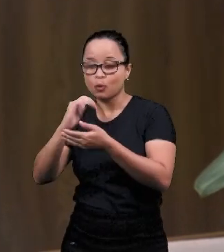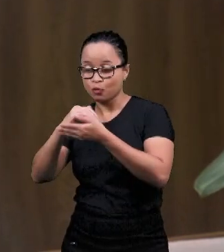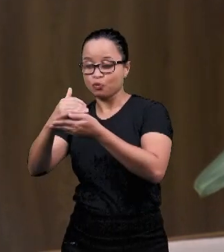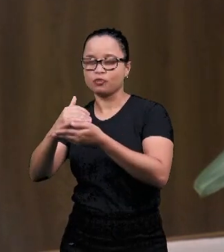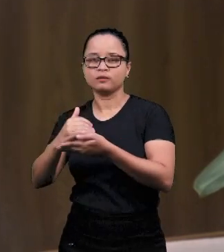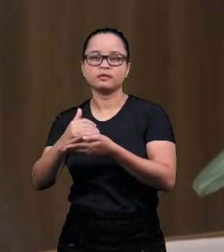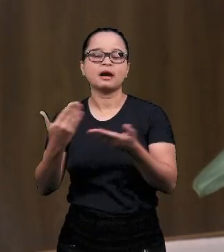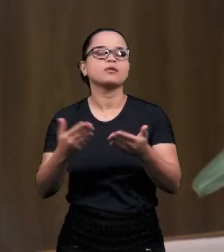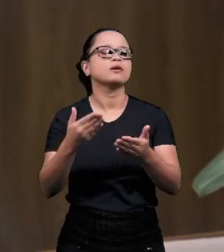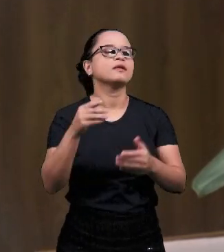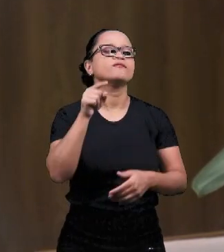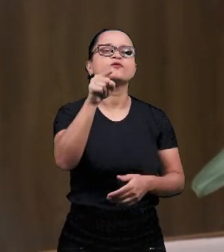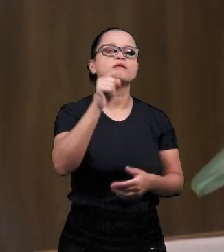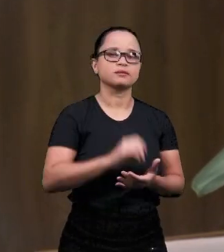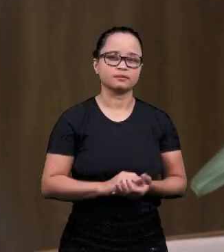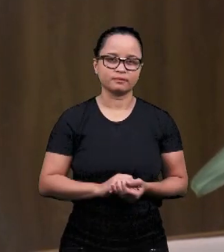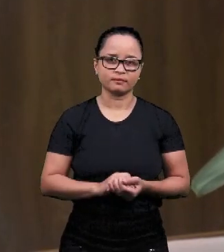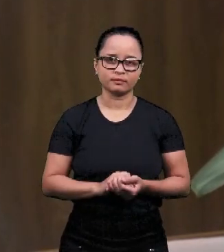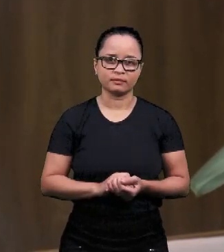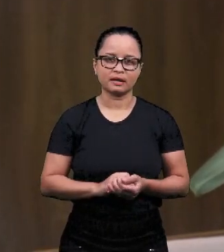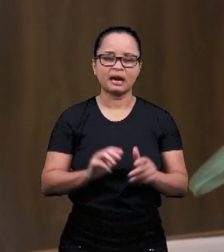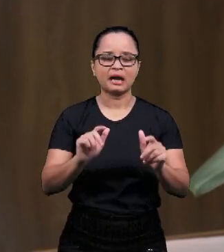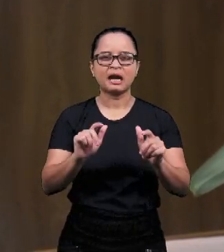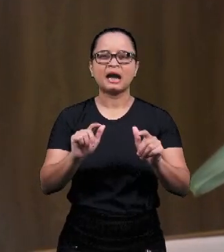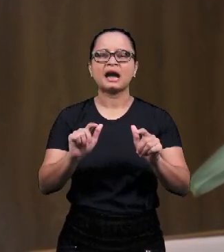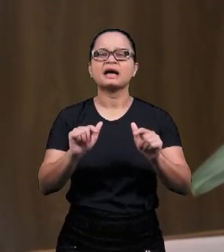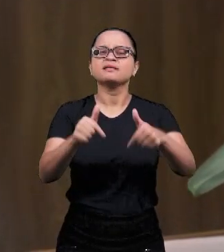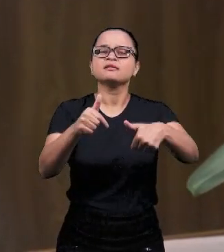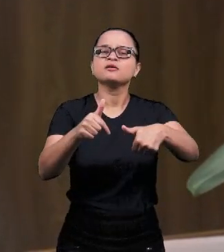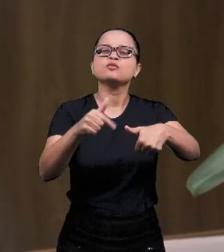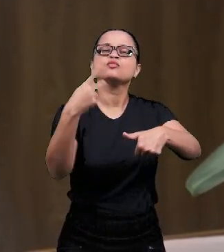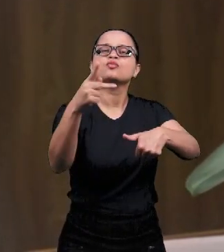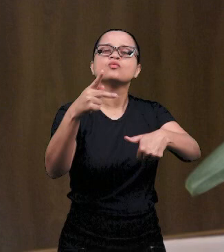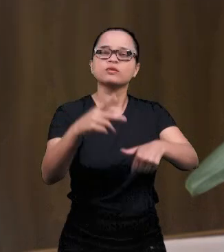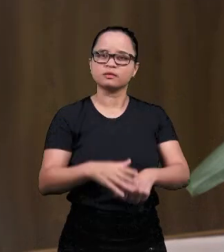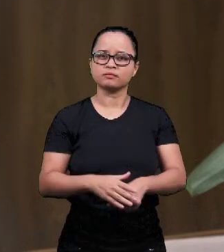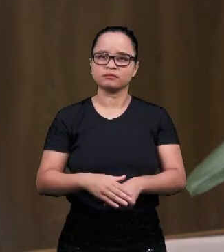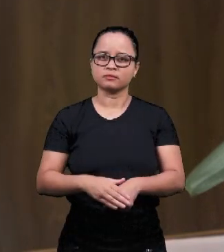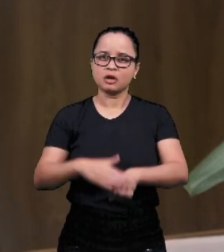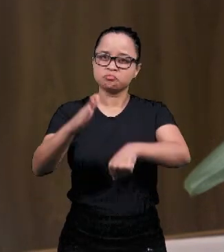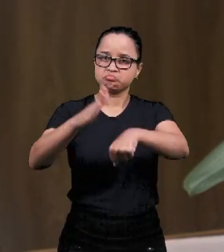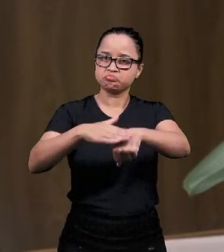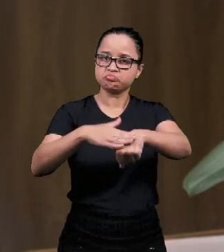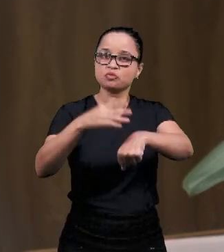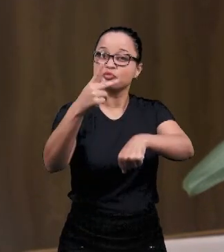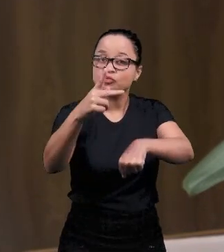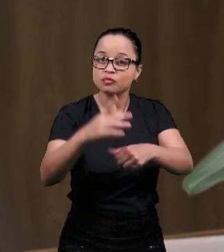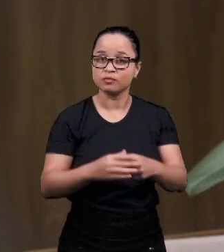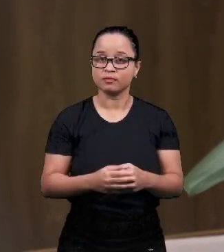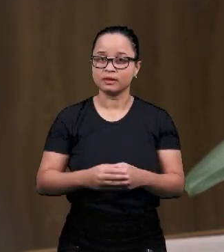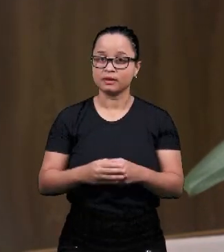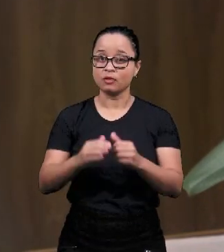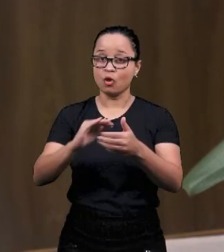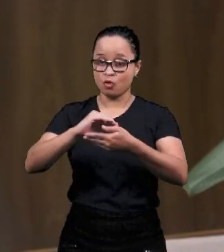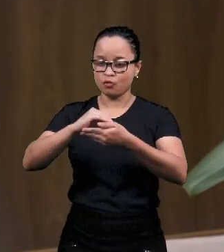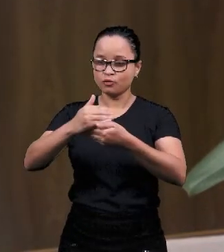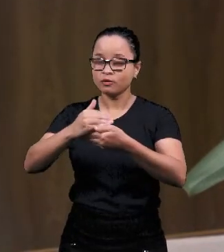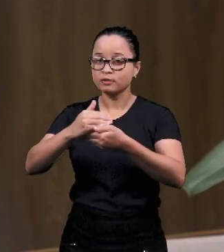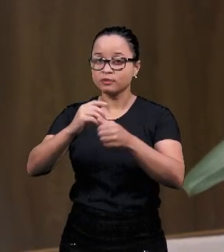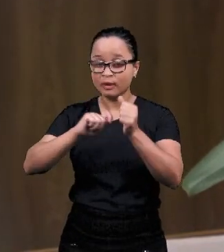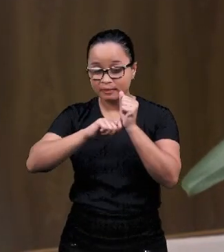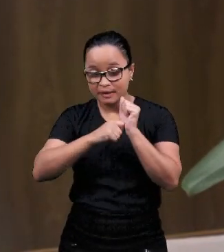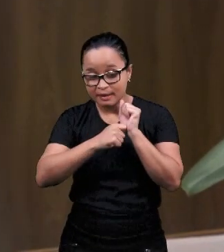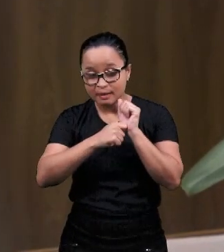и берет себе это сокровище, сокрытое на поле. А ты? Что ты будешь делать с этим сокровищем, которое ты открыл для